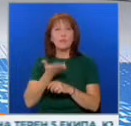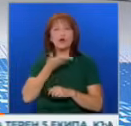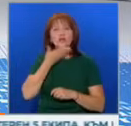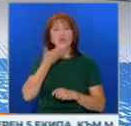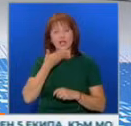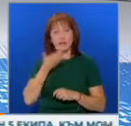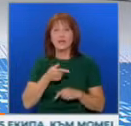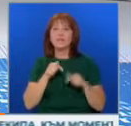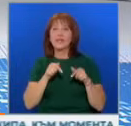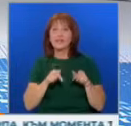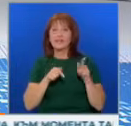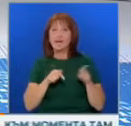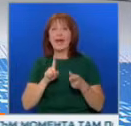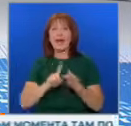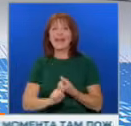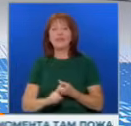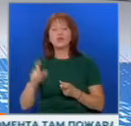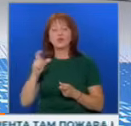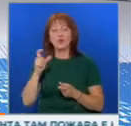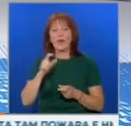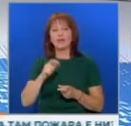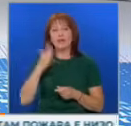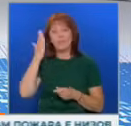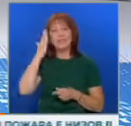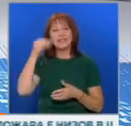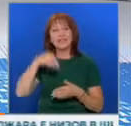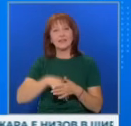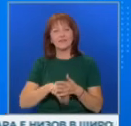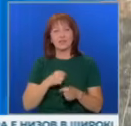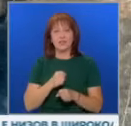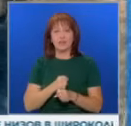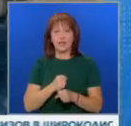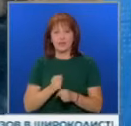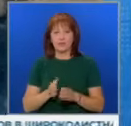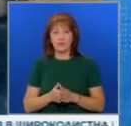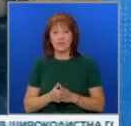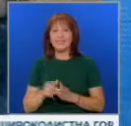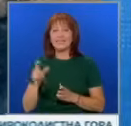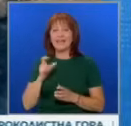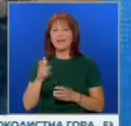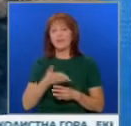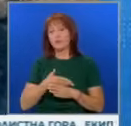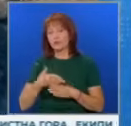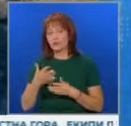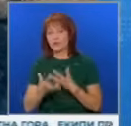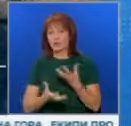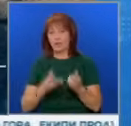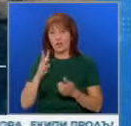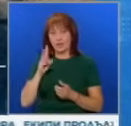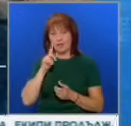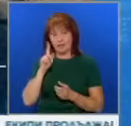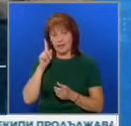вътрешният министър Калин Стоянов, а репортажът е на Деси Петкова и Иван Янев. В Странджа продължава да гори вече трети